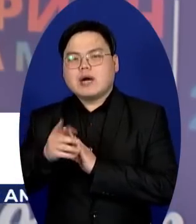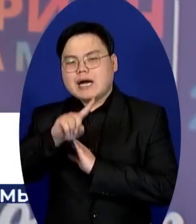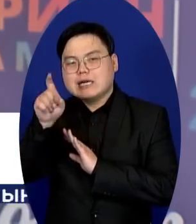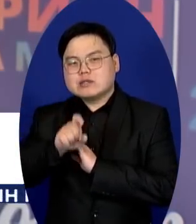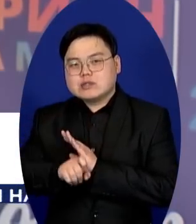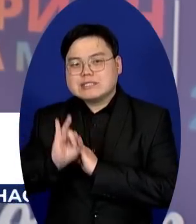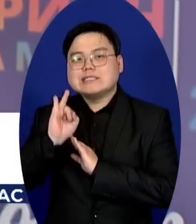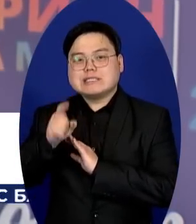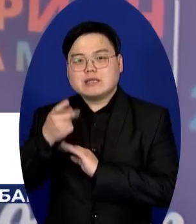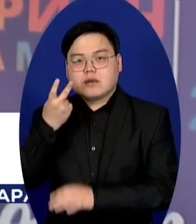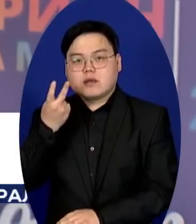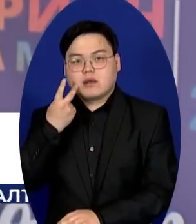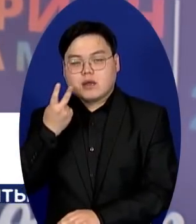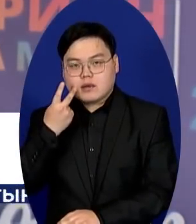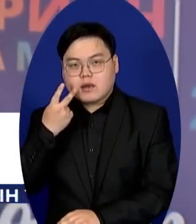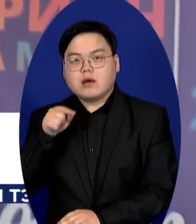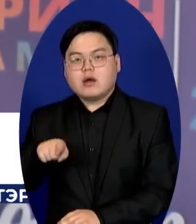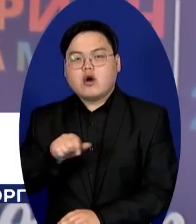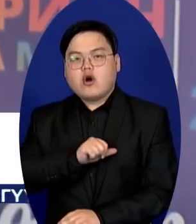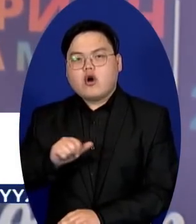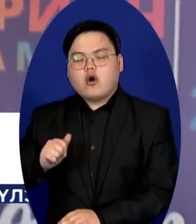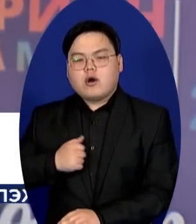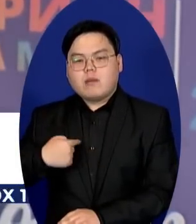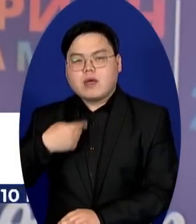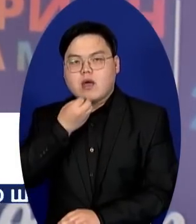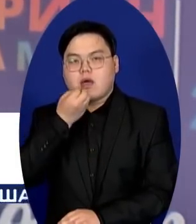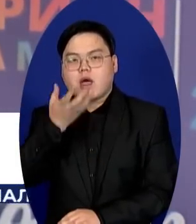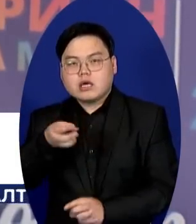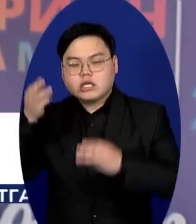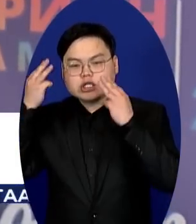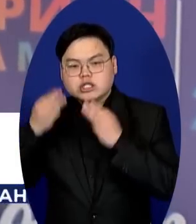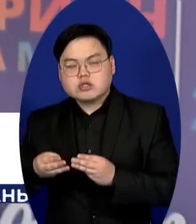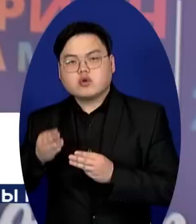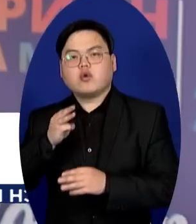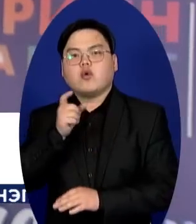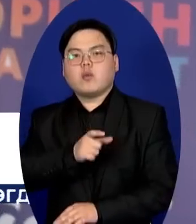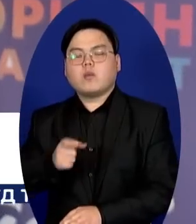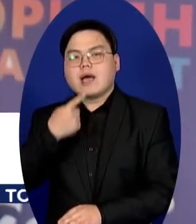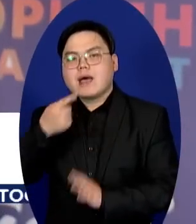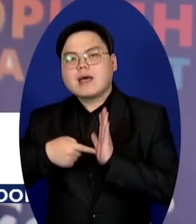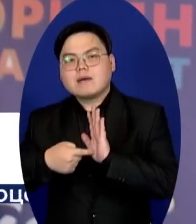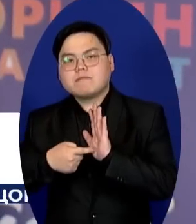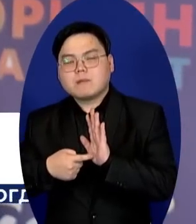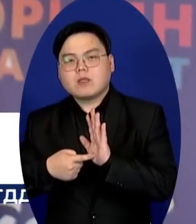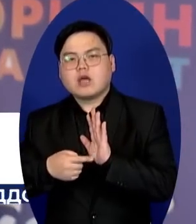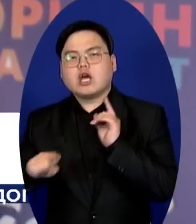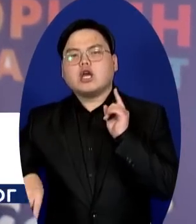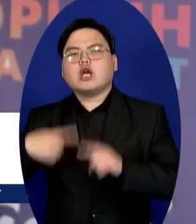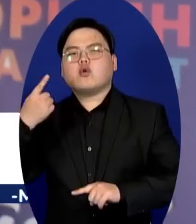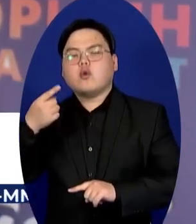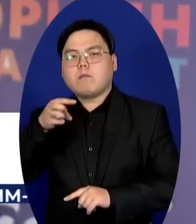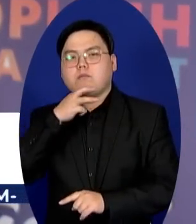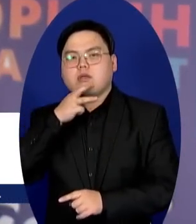ихтэй байдаг болохоор яг энийг өөрийнхөө дуу хоолойгоор ингэ шийдвэр гаргах төвшний хүмүүстэй хүргээд энэ бүр илүү их